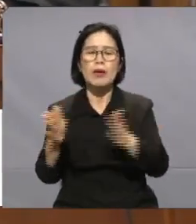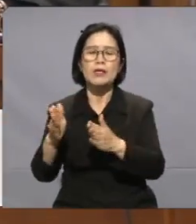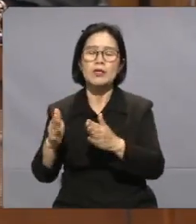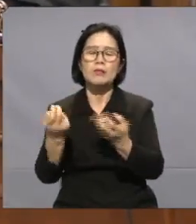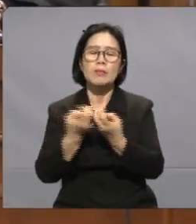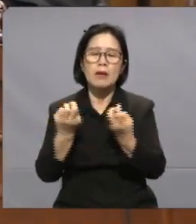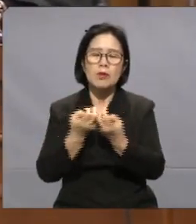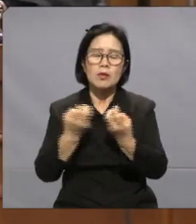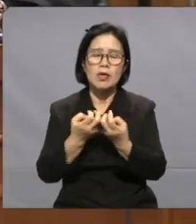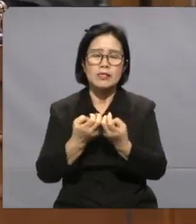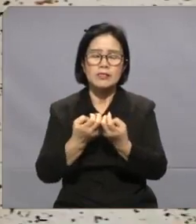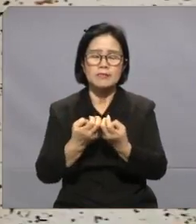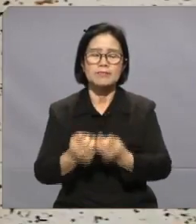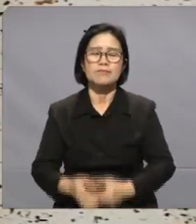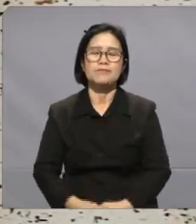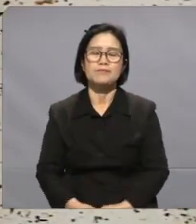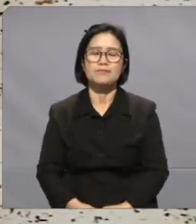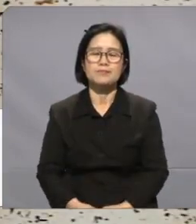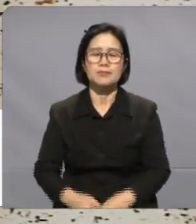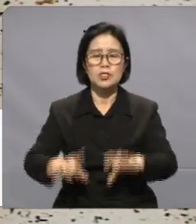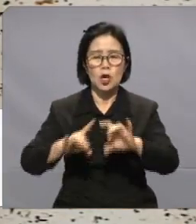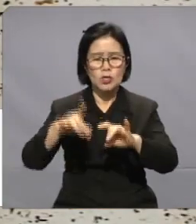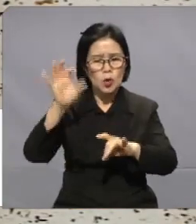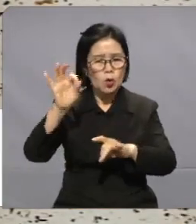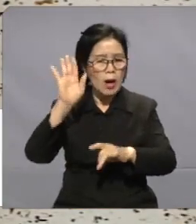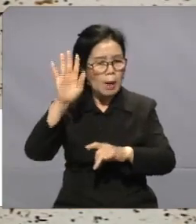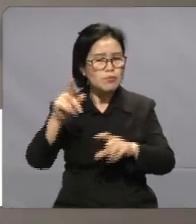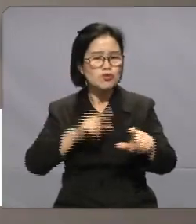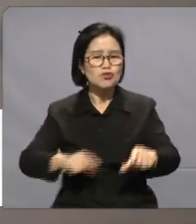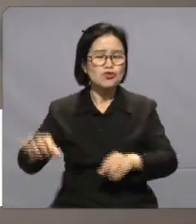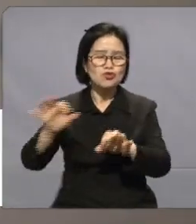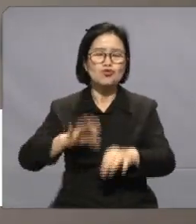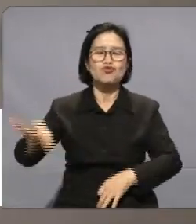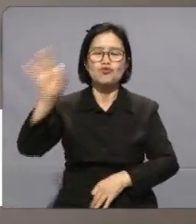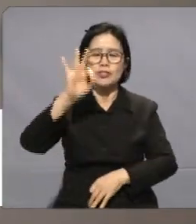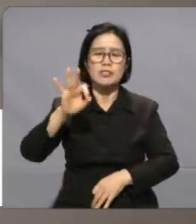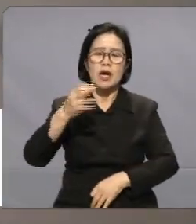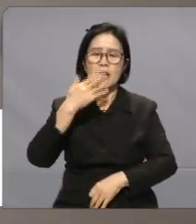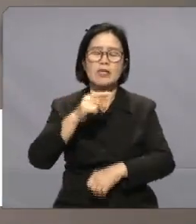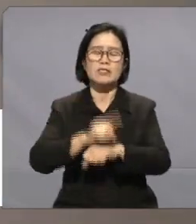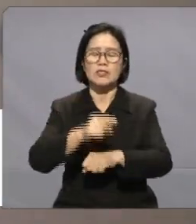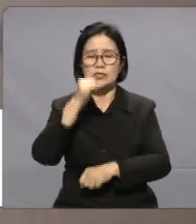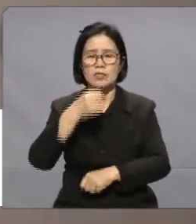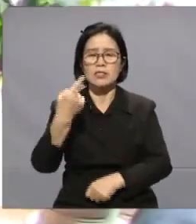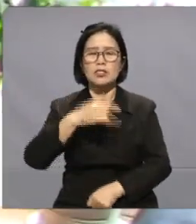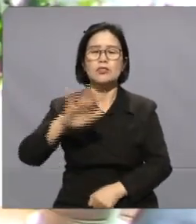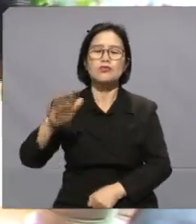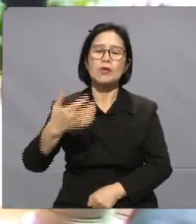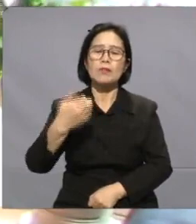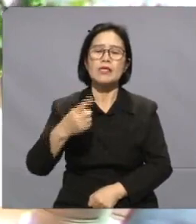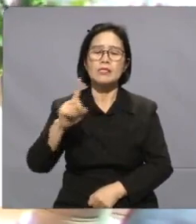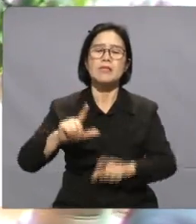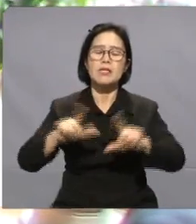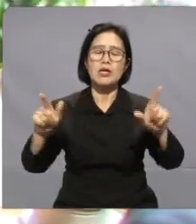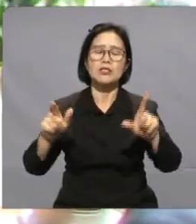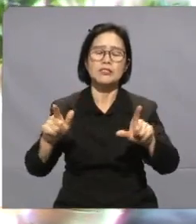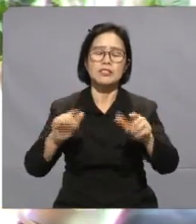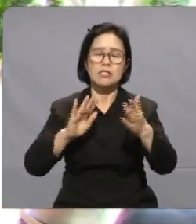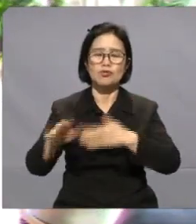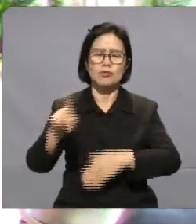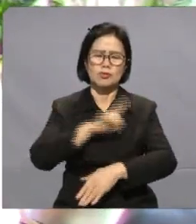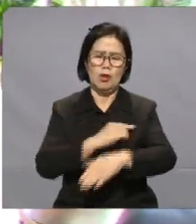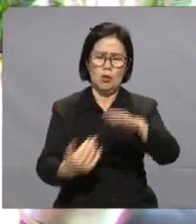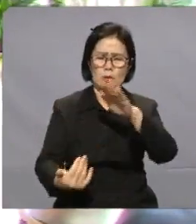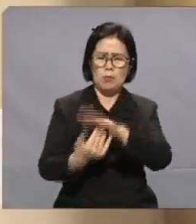방침입니다 하지만 전기요금 추가 인상 가능성도 큽니다 1981년 이후 최고 인상